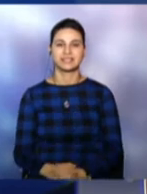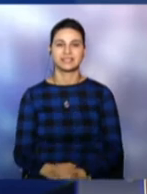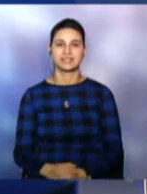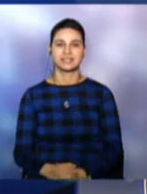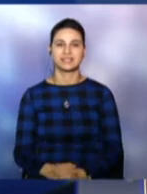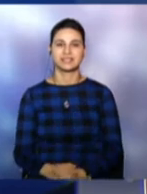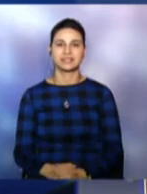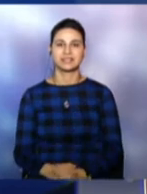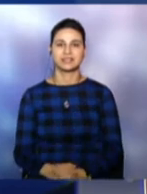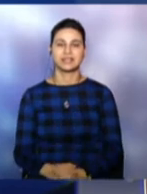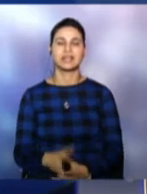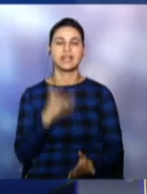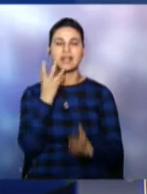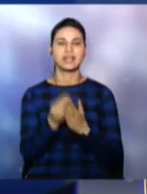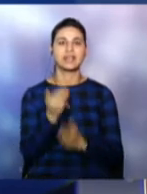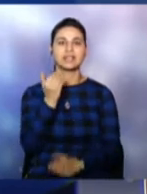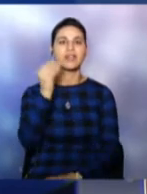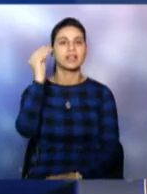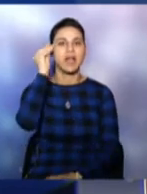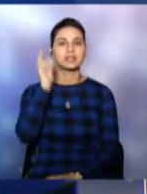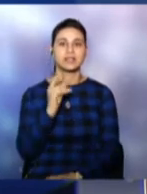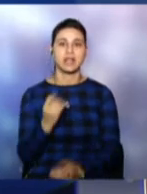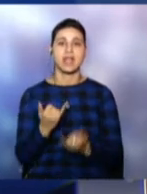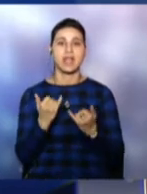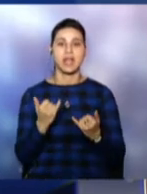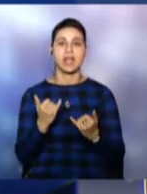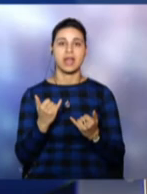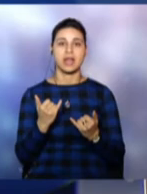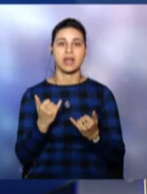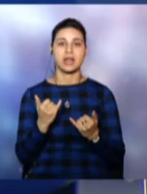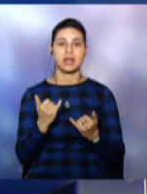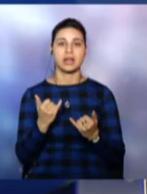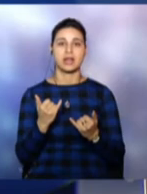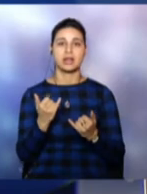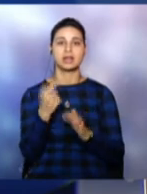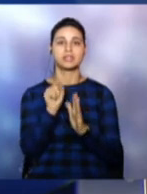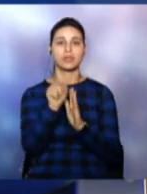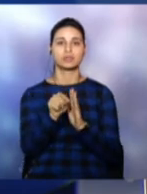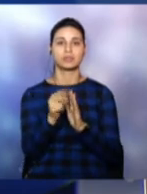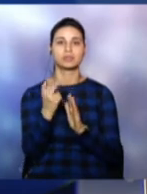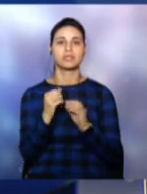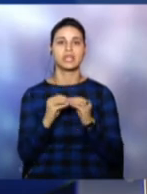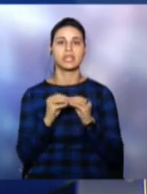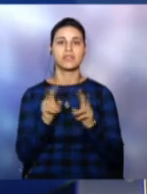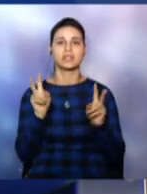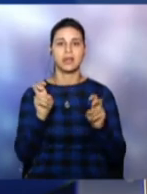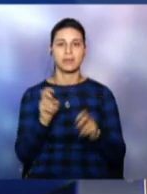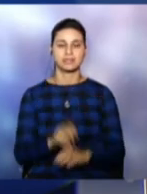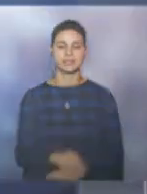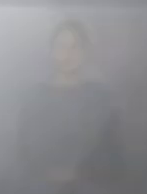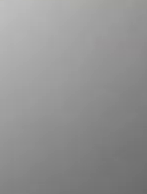არ დაგავიწყდეთ თქვენი აზრი. პაუზა იქნება ახლა ჩვენს ეთერში და ჩვენ დავბრუნდებით ცხადია იგივე თემაზე საუბრით.